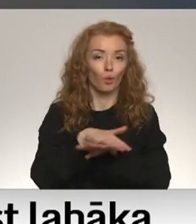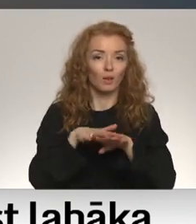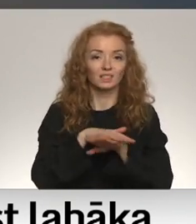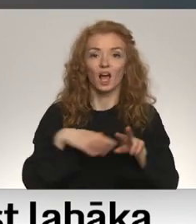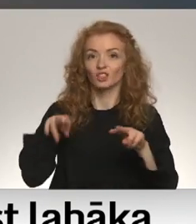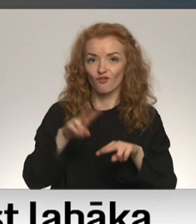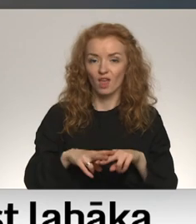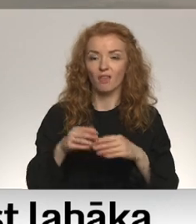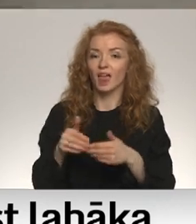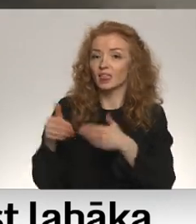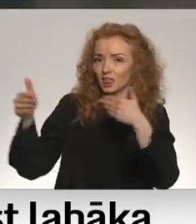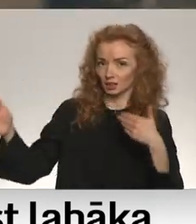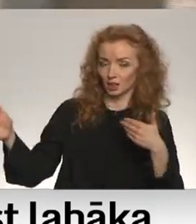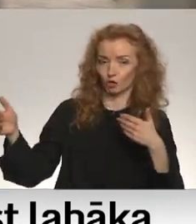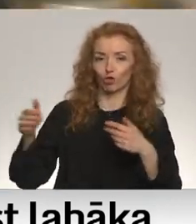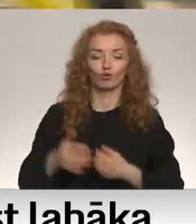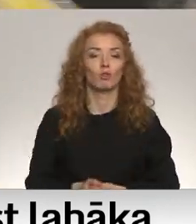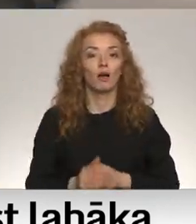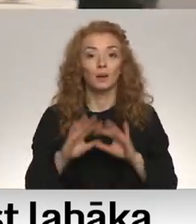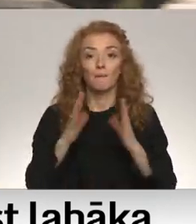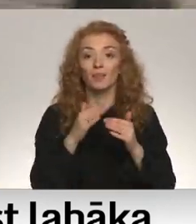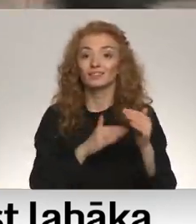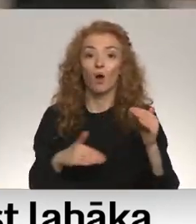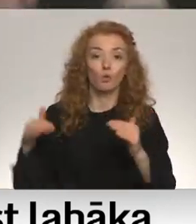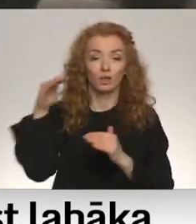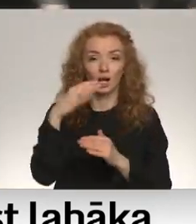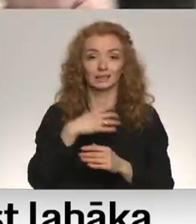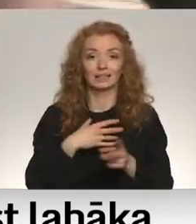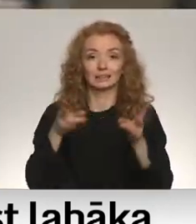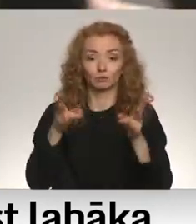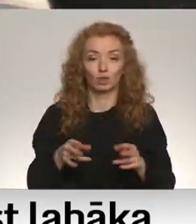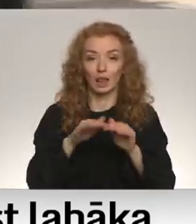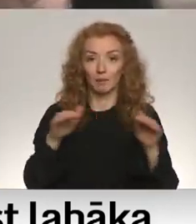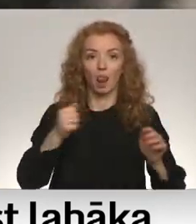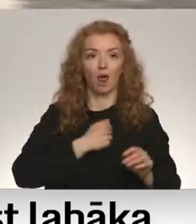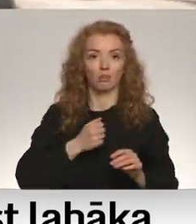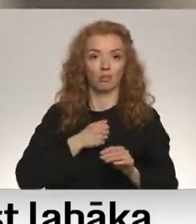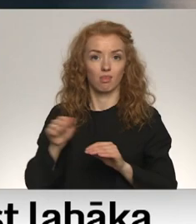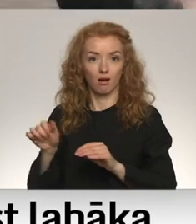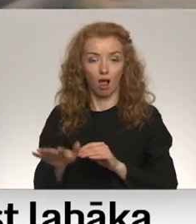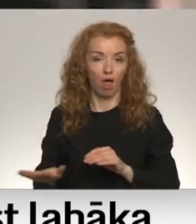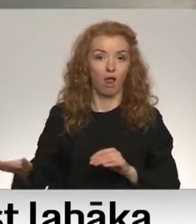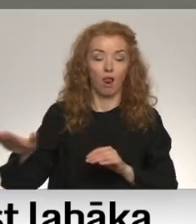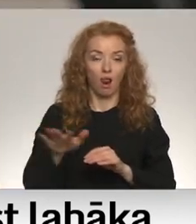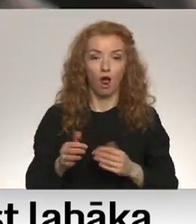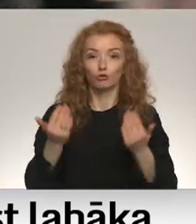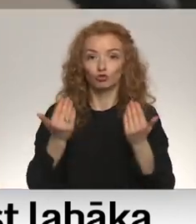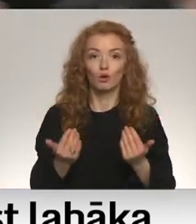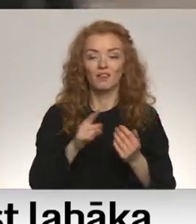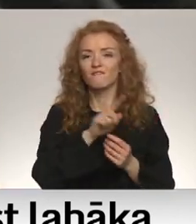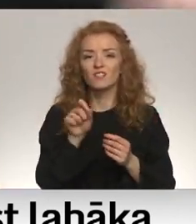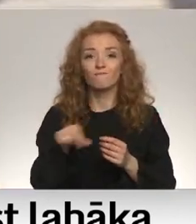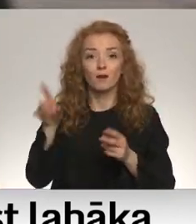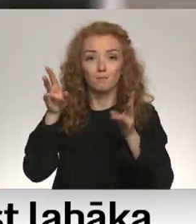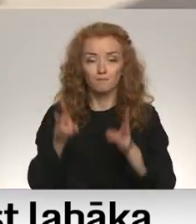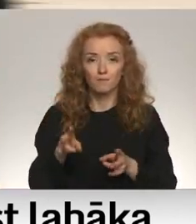vietās distancēšanās. Pagaidām augstākais saslimstības līmenis ir Latgalē. Šodien vislielākais tas ir Preiļu